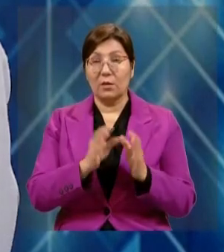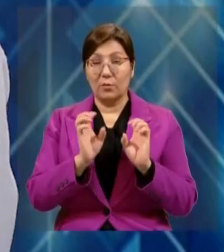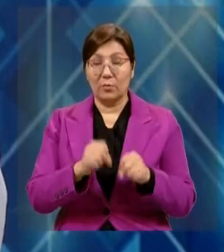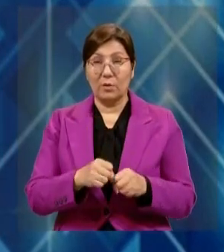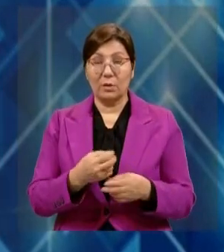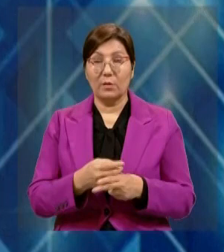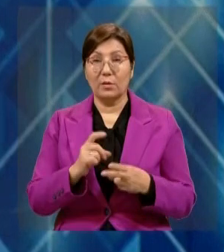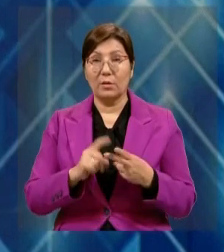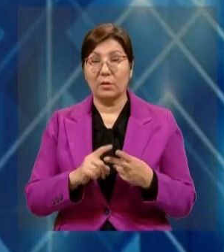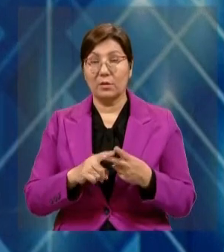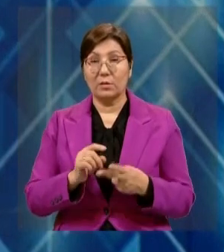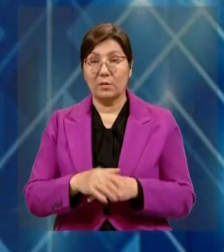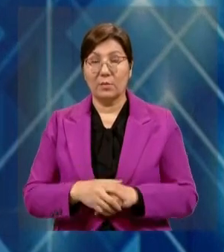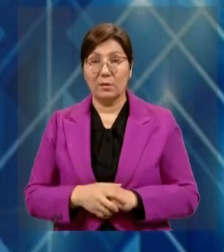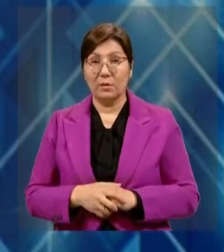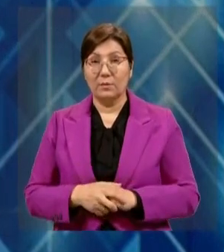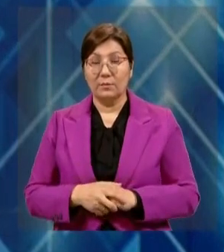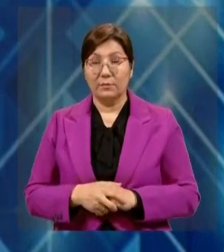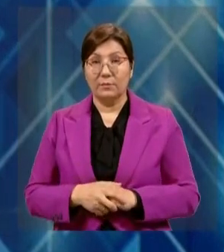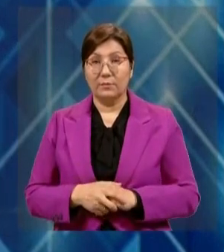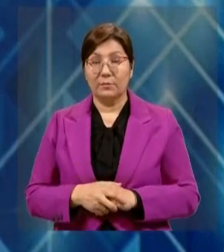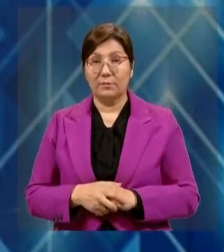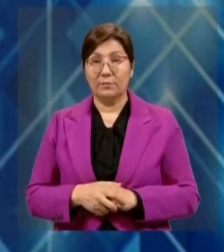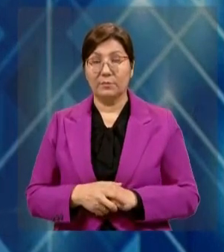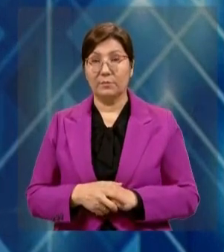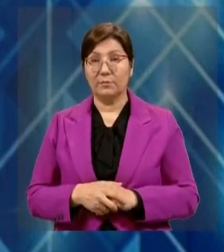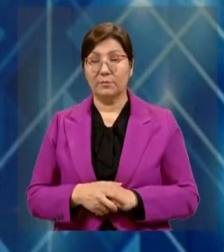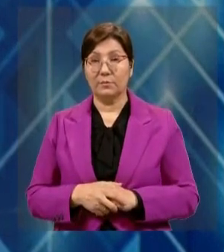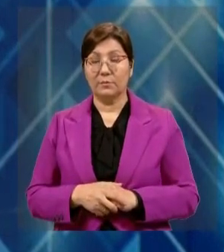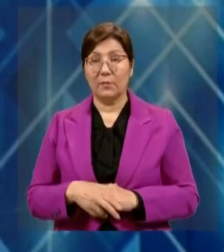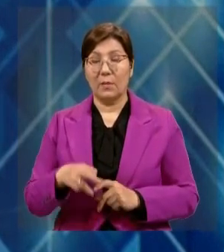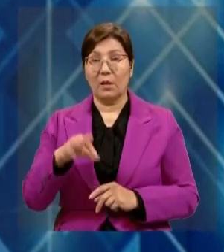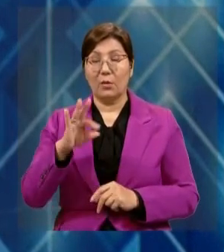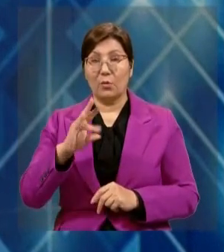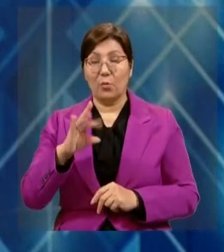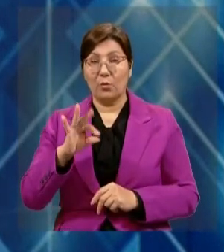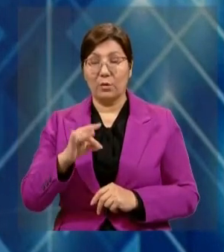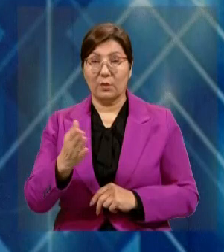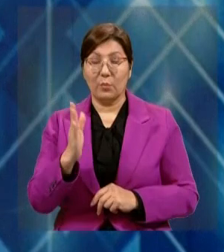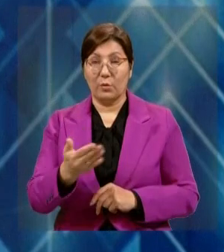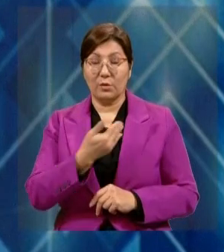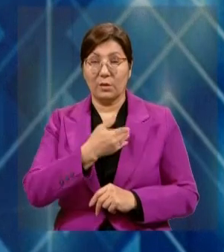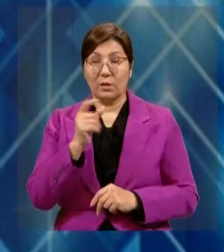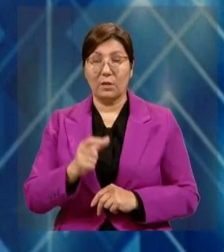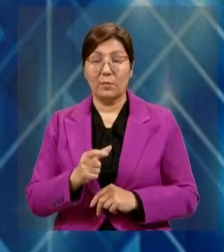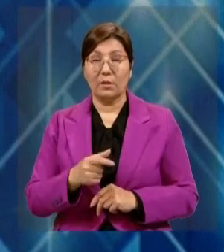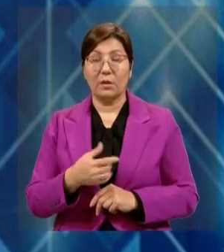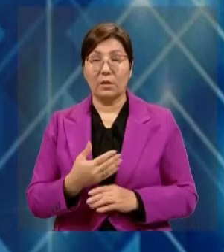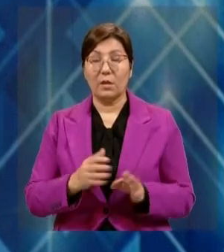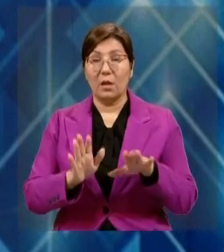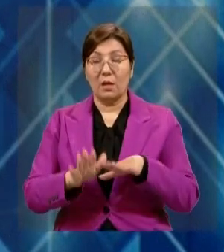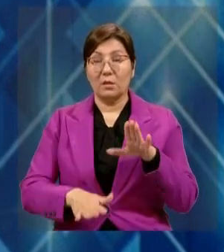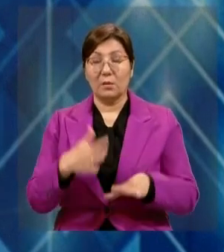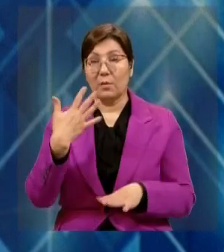екіншіден сол жаңағы донор болғысы келетін адамның салмағы 50 келден жоғары болу